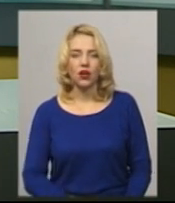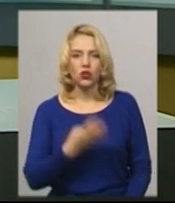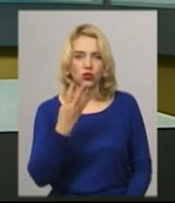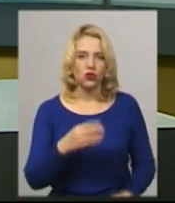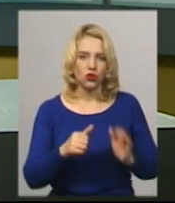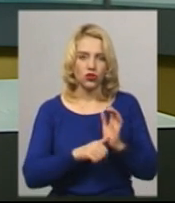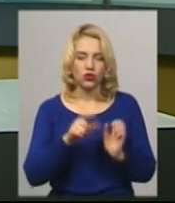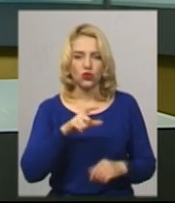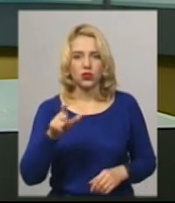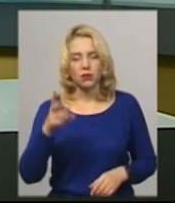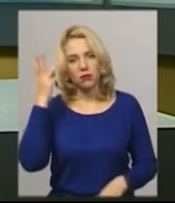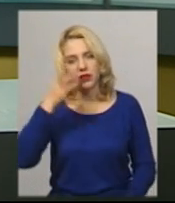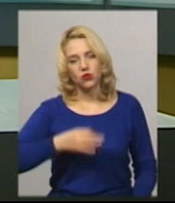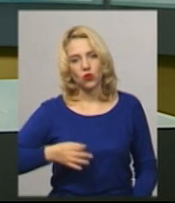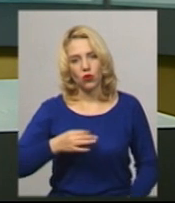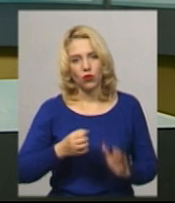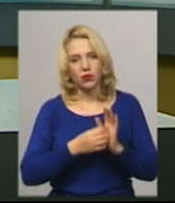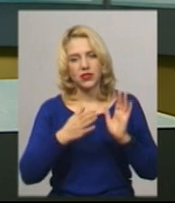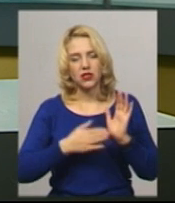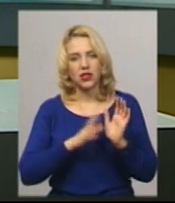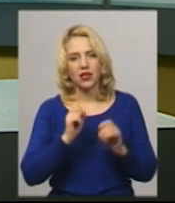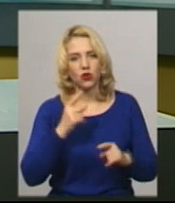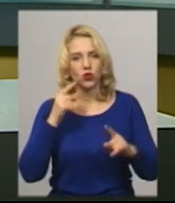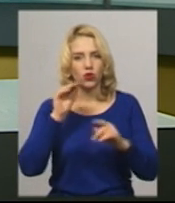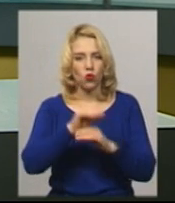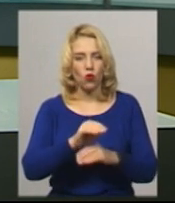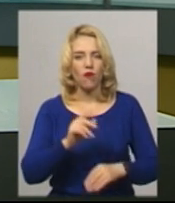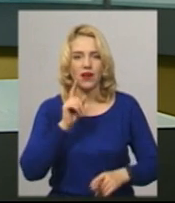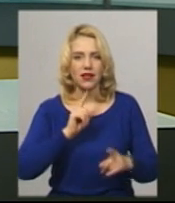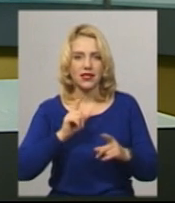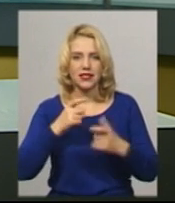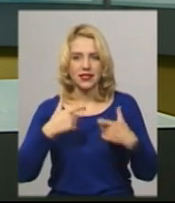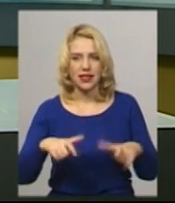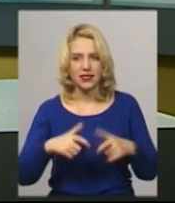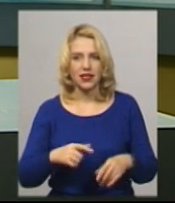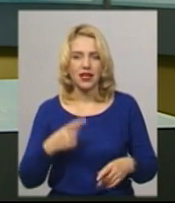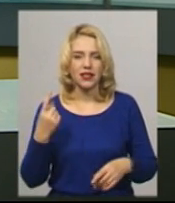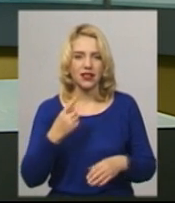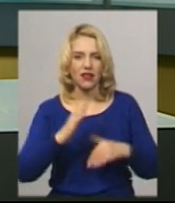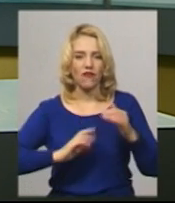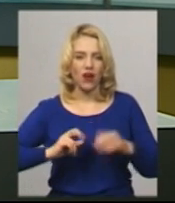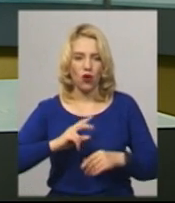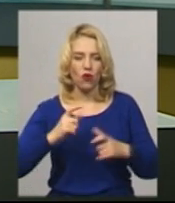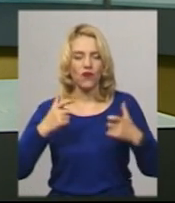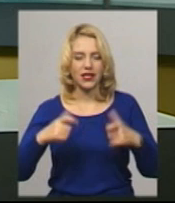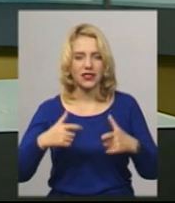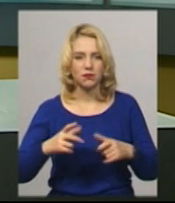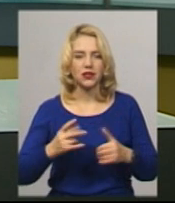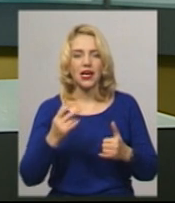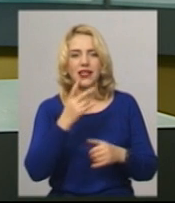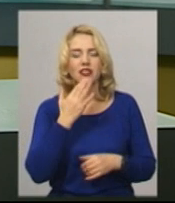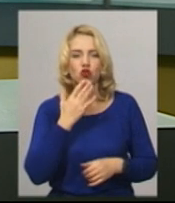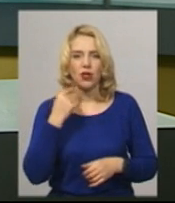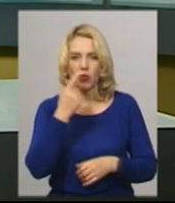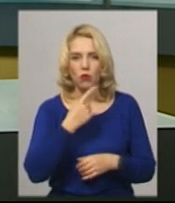46 осіб з Хмельницької та області зареєструвалися на додаткову сесію єдиного фахового іспиту з іноземної мови для вступу на